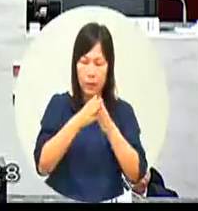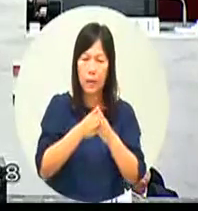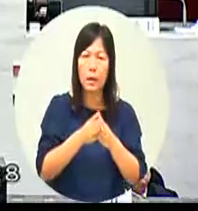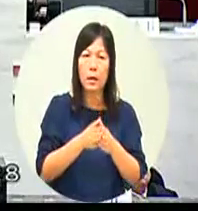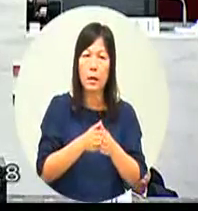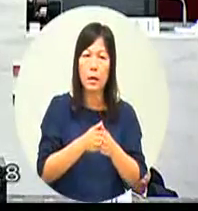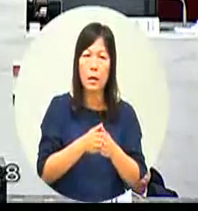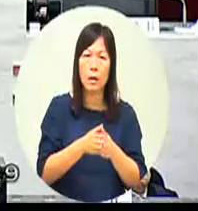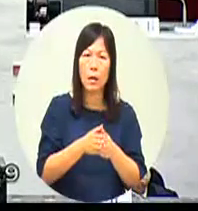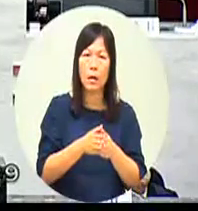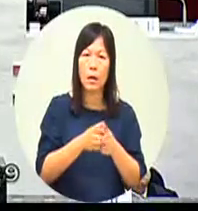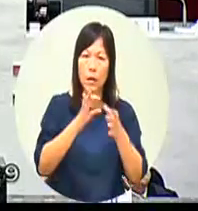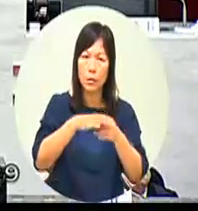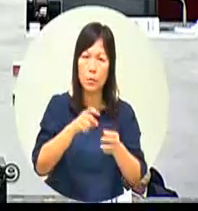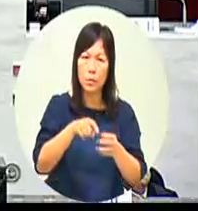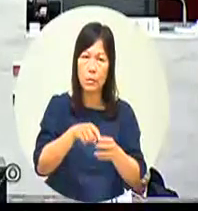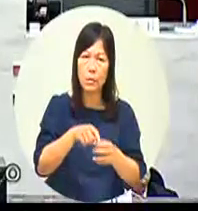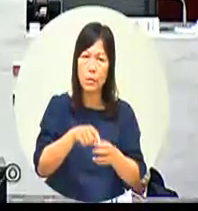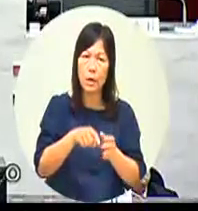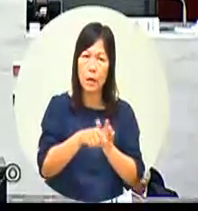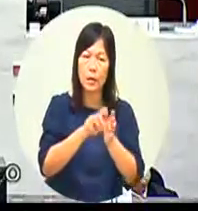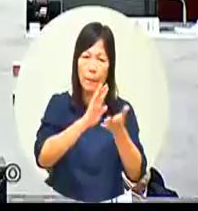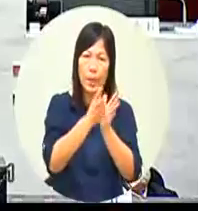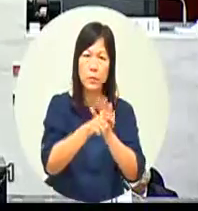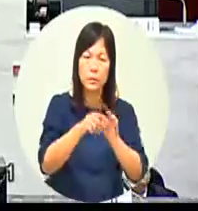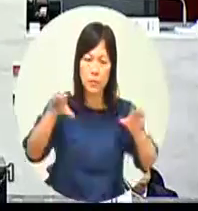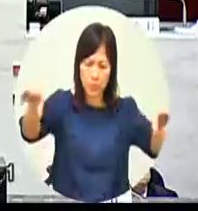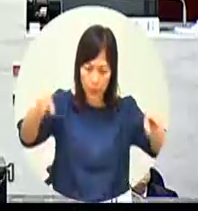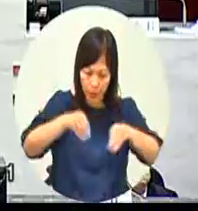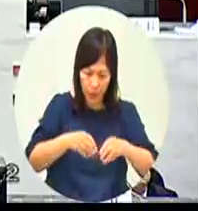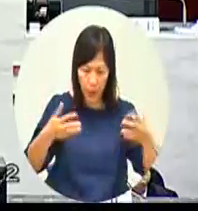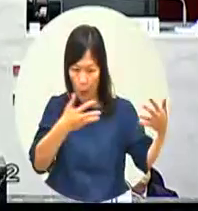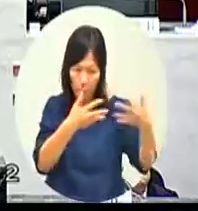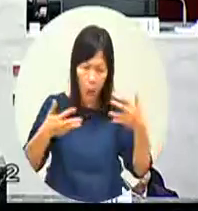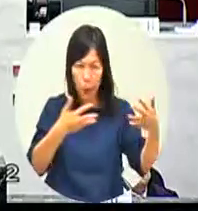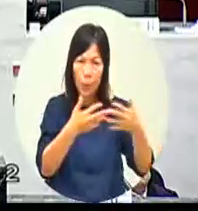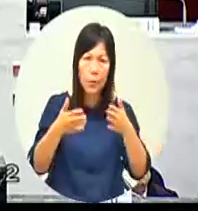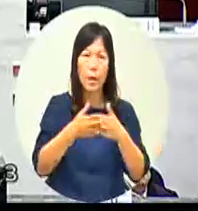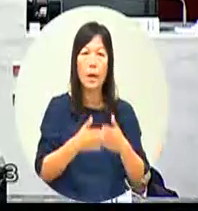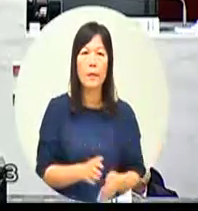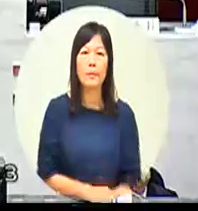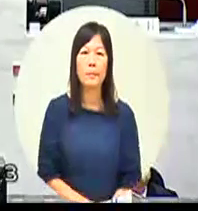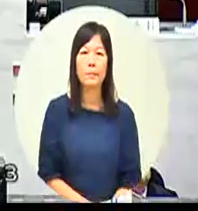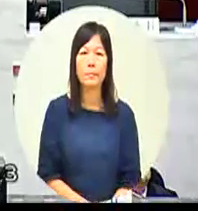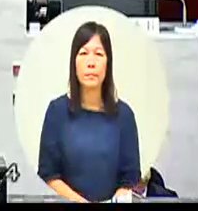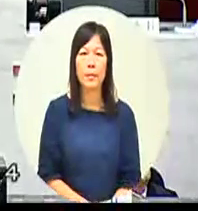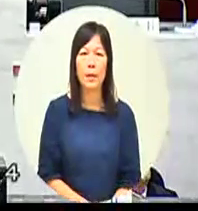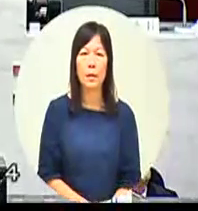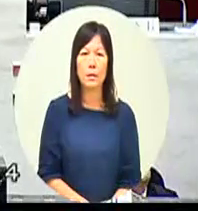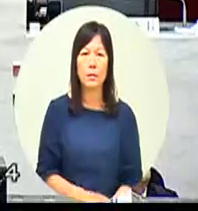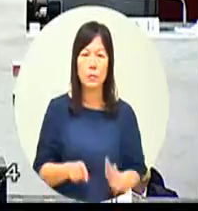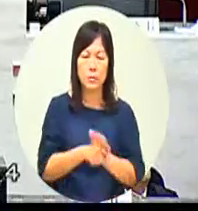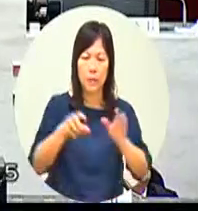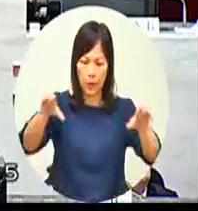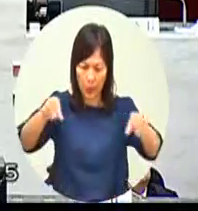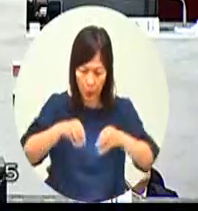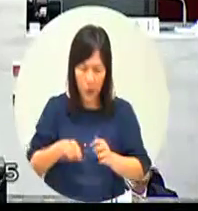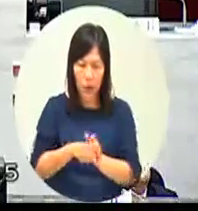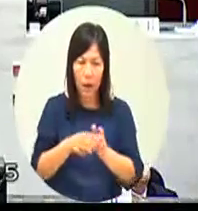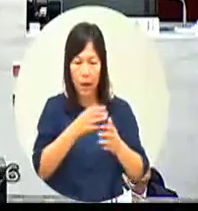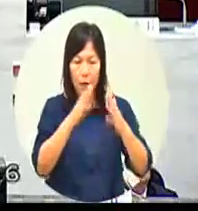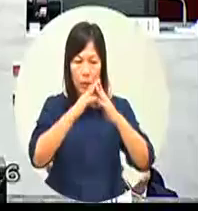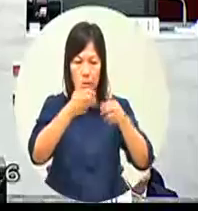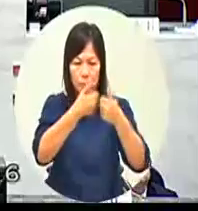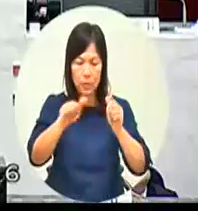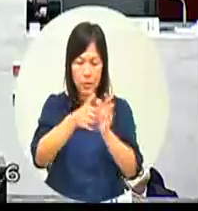为你叫等于是叫双方来对质嘛，等于叫双方来对质，有议员来问问